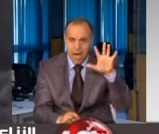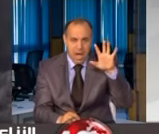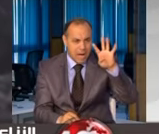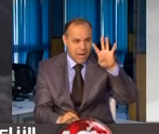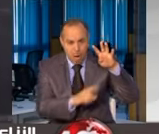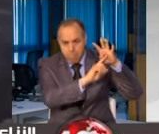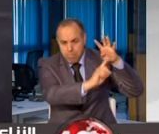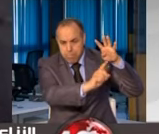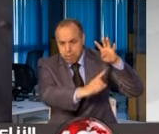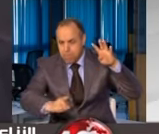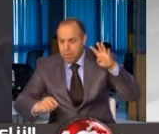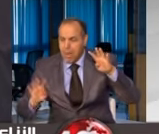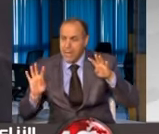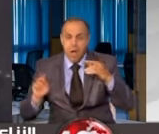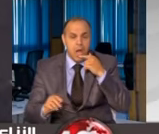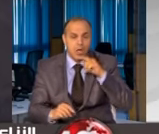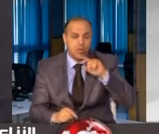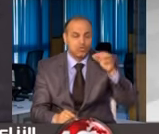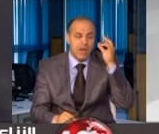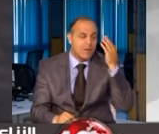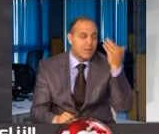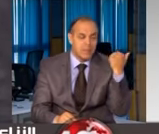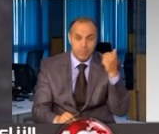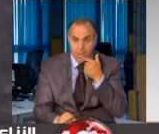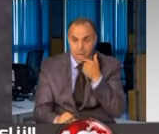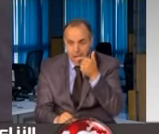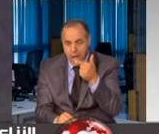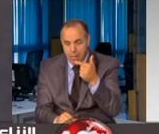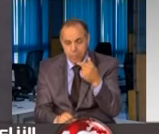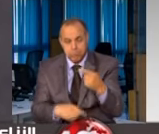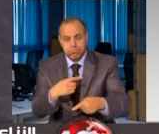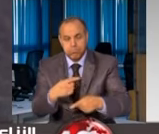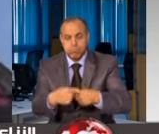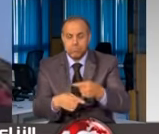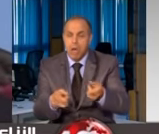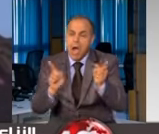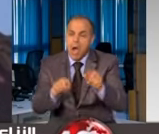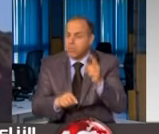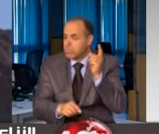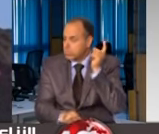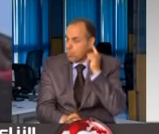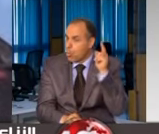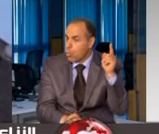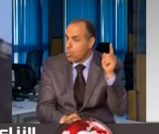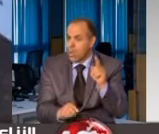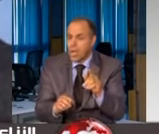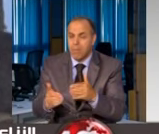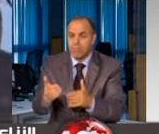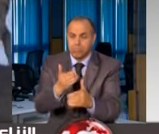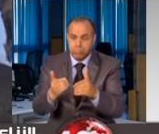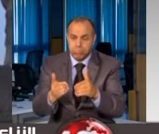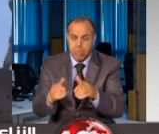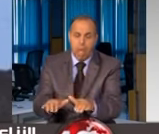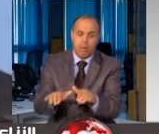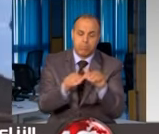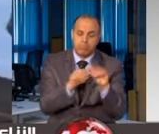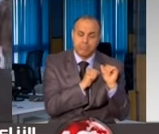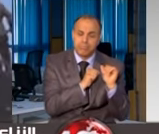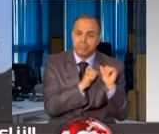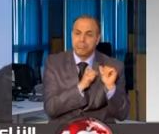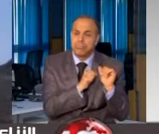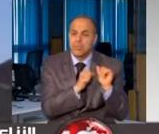جوية شنت أواخر شهر أفريل الماضي. وتزامن هذا مع ورود أنباء عن بدء انسحاب مسلحي هذا التنظيم